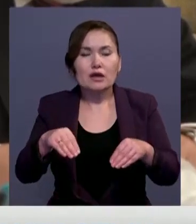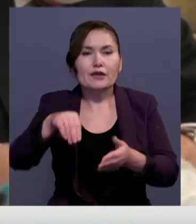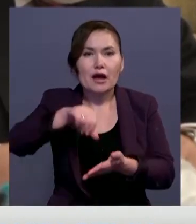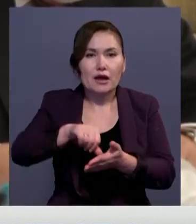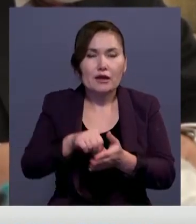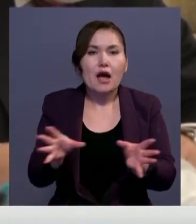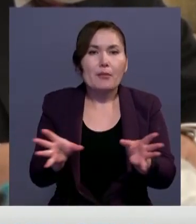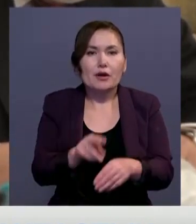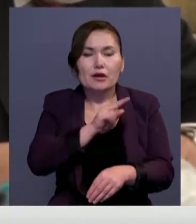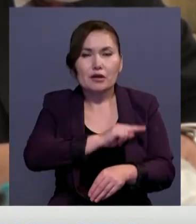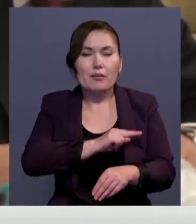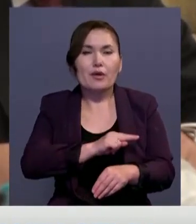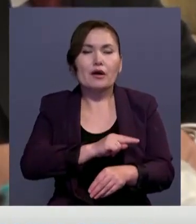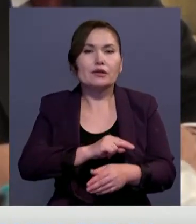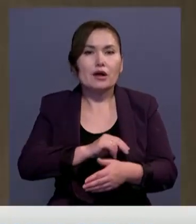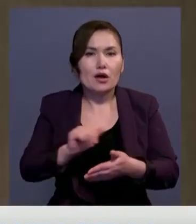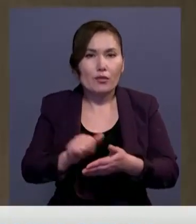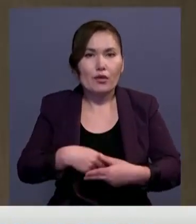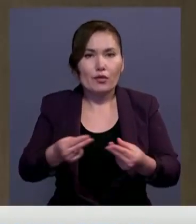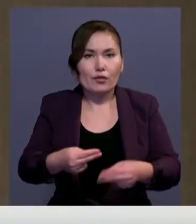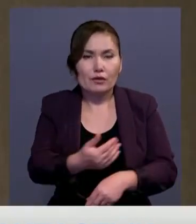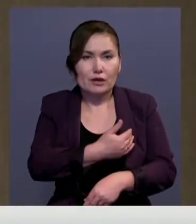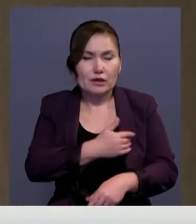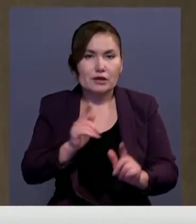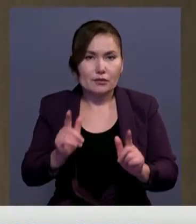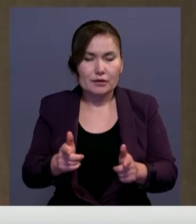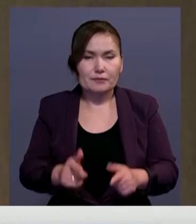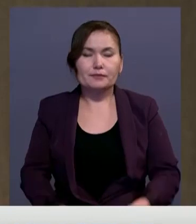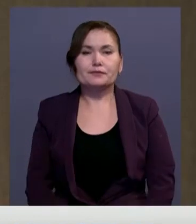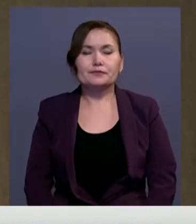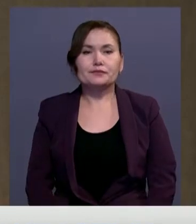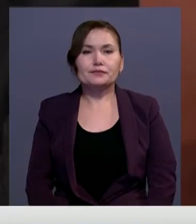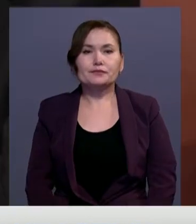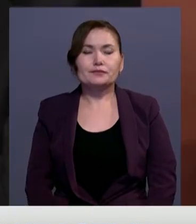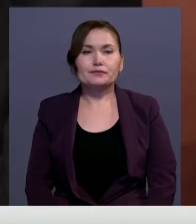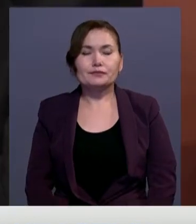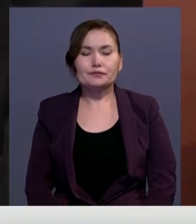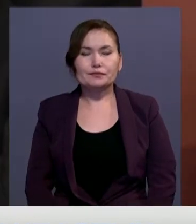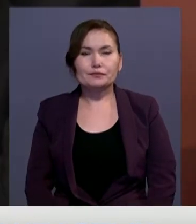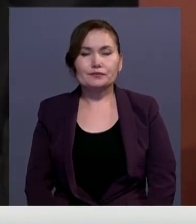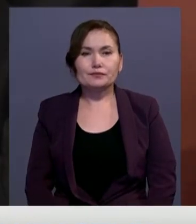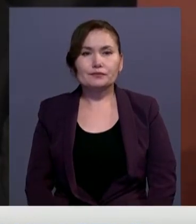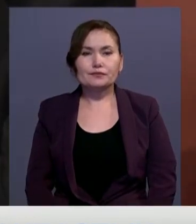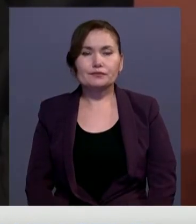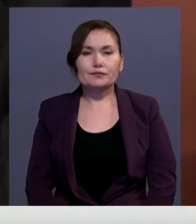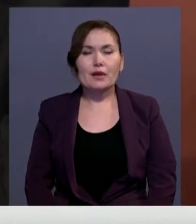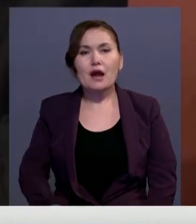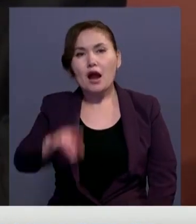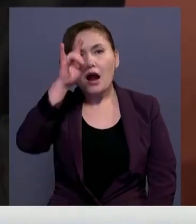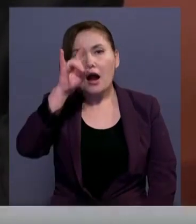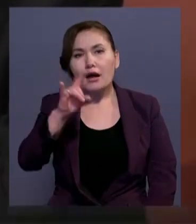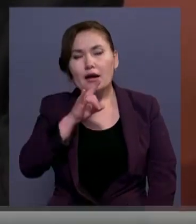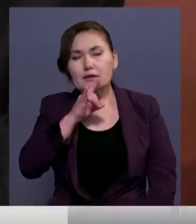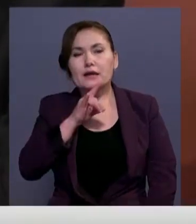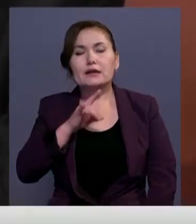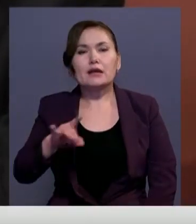іске асыру үшін ынтымақтастық орнатуға шақырғым келеді. Қазақстанда өзәл секторы өне шығарам. Қазақстандағы